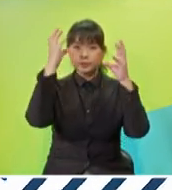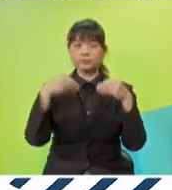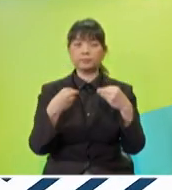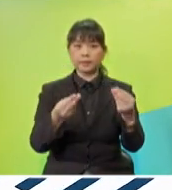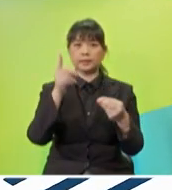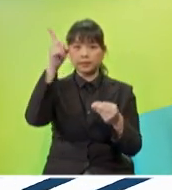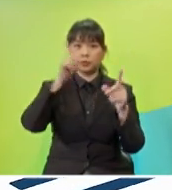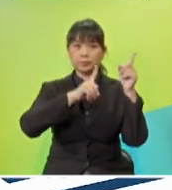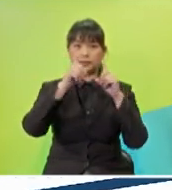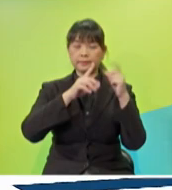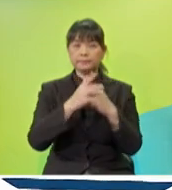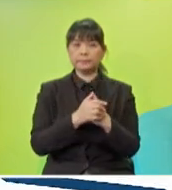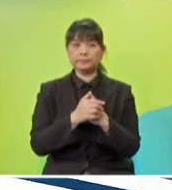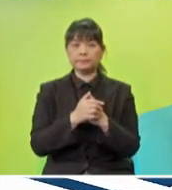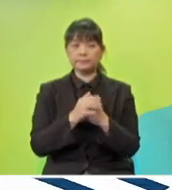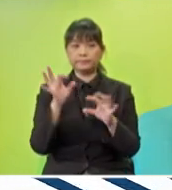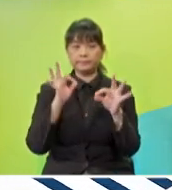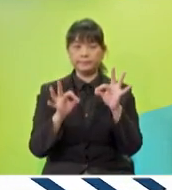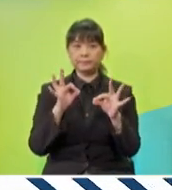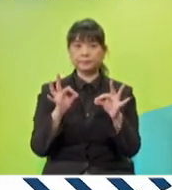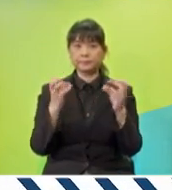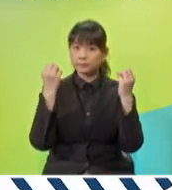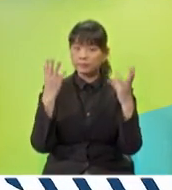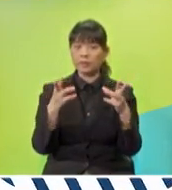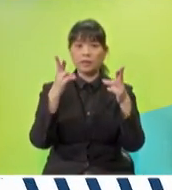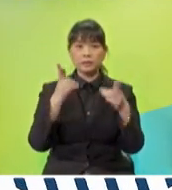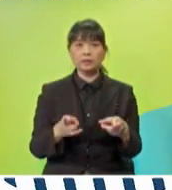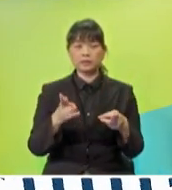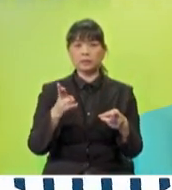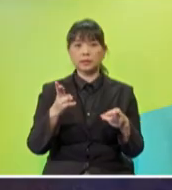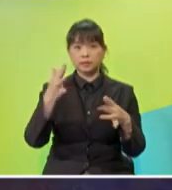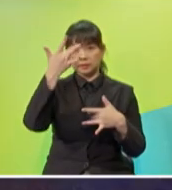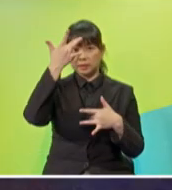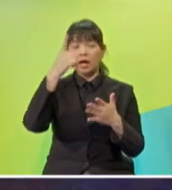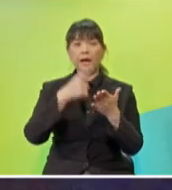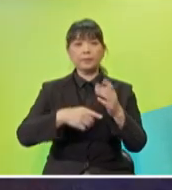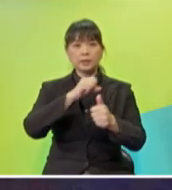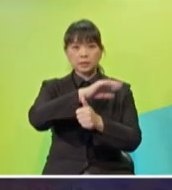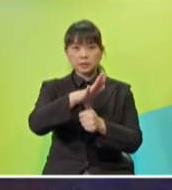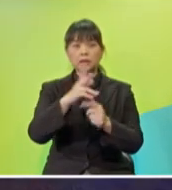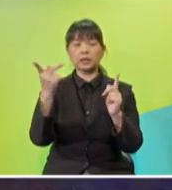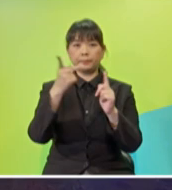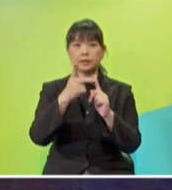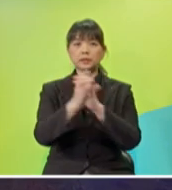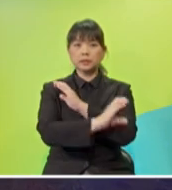Oke jika ramai rakyat sakit apa kesannya kepada negara ya